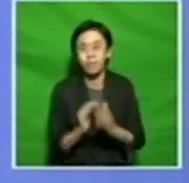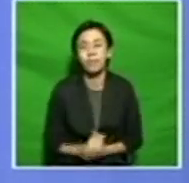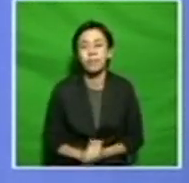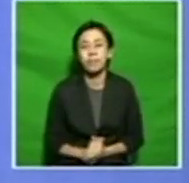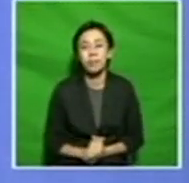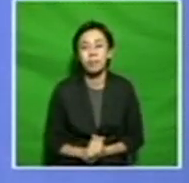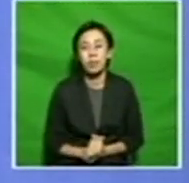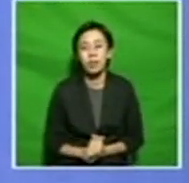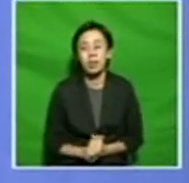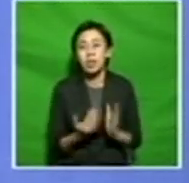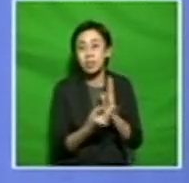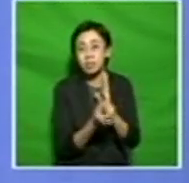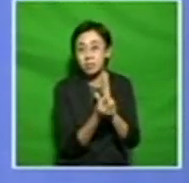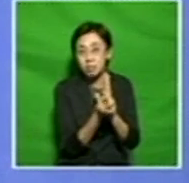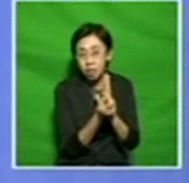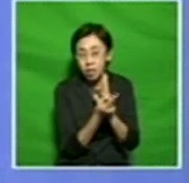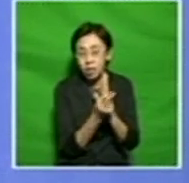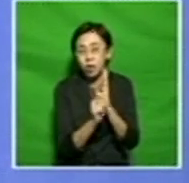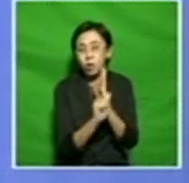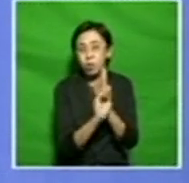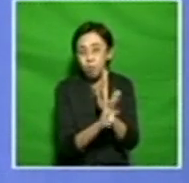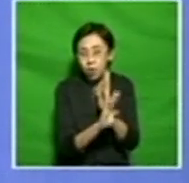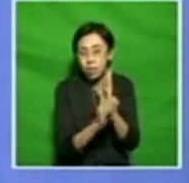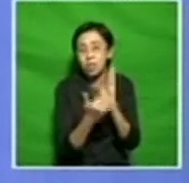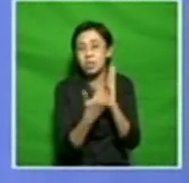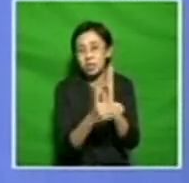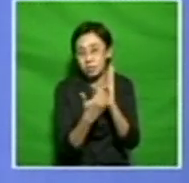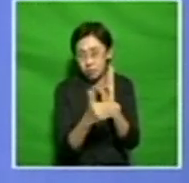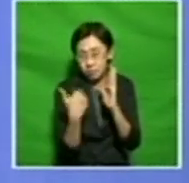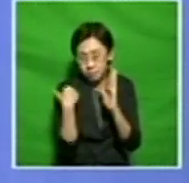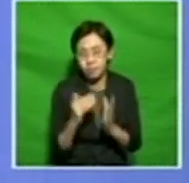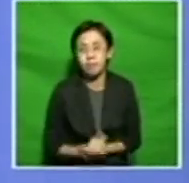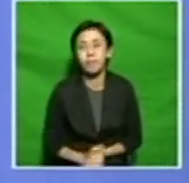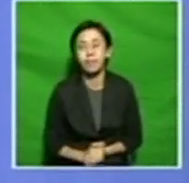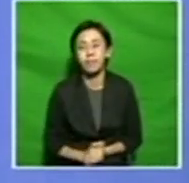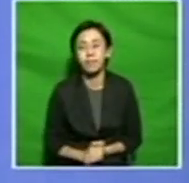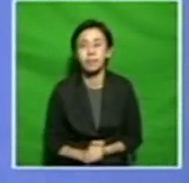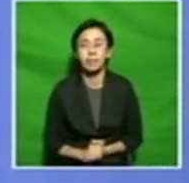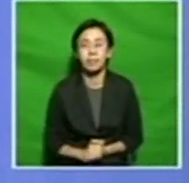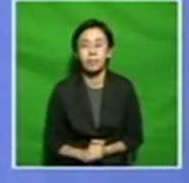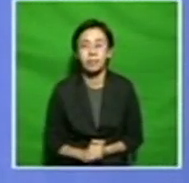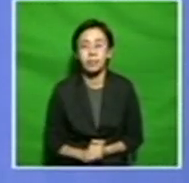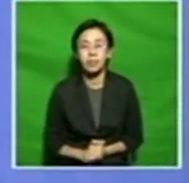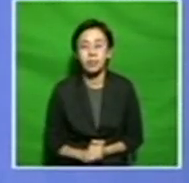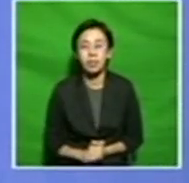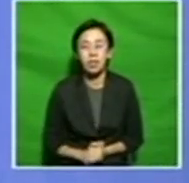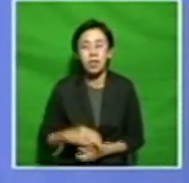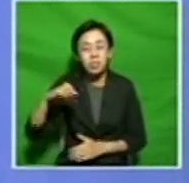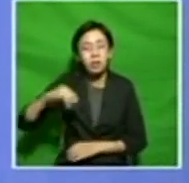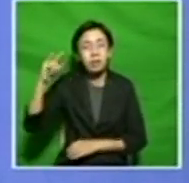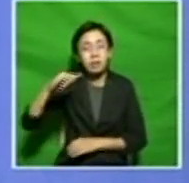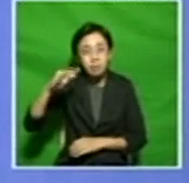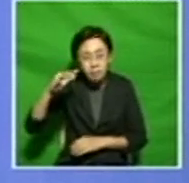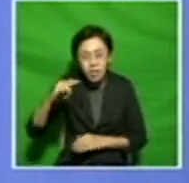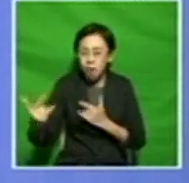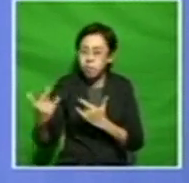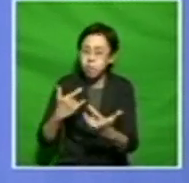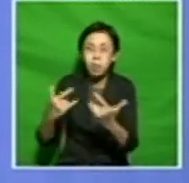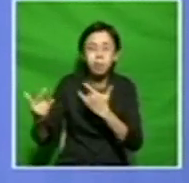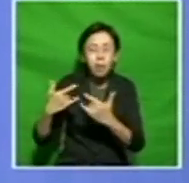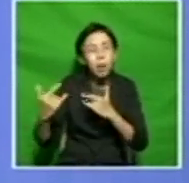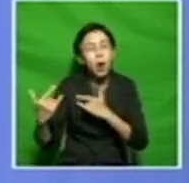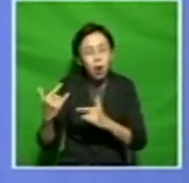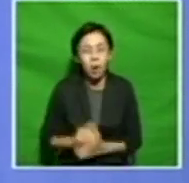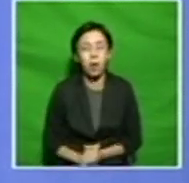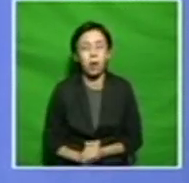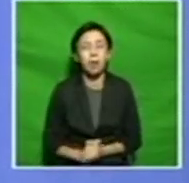ถึงศรีสะเกษอุบลราชธานีทางทิศตะวันออกและเรามีสนามบินจุดผ่านแดนจุดผ่อนปรน